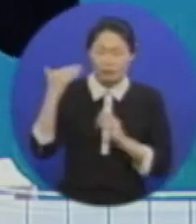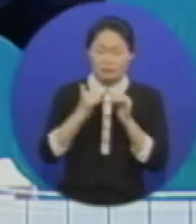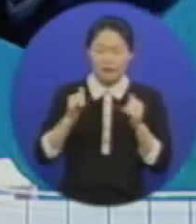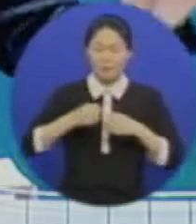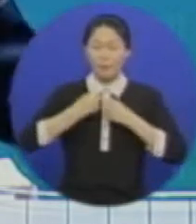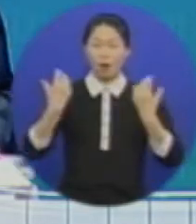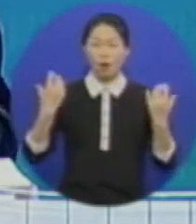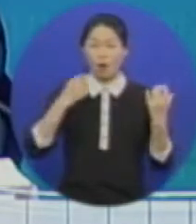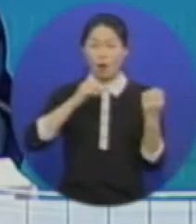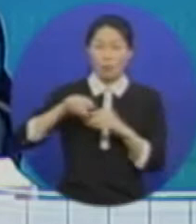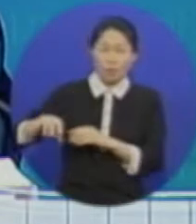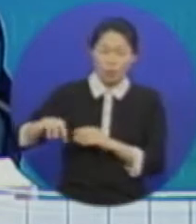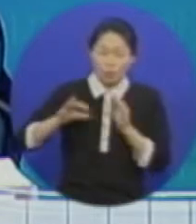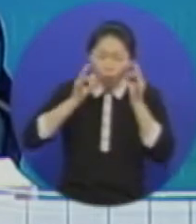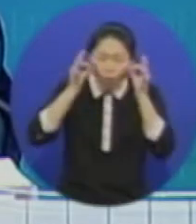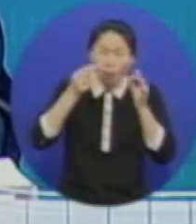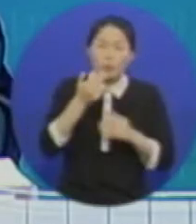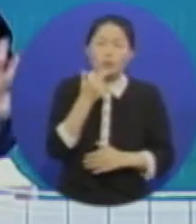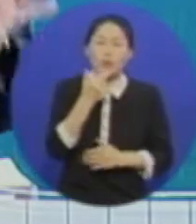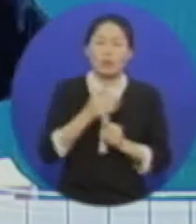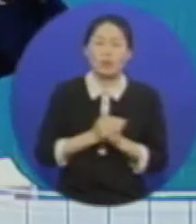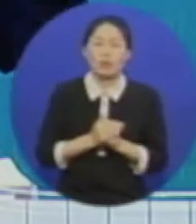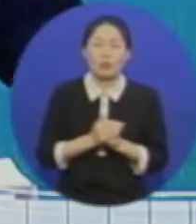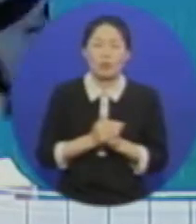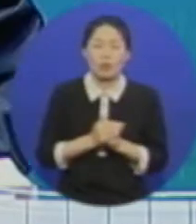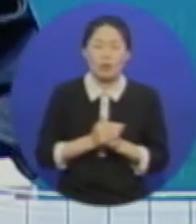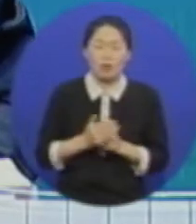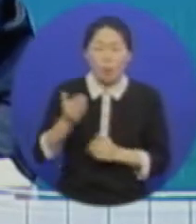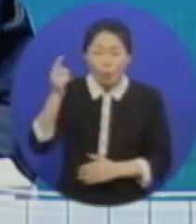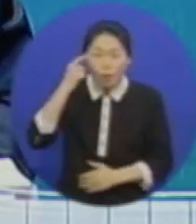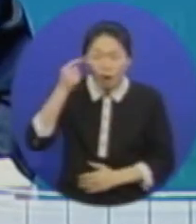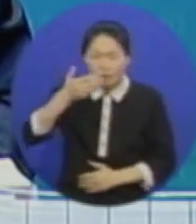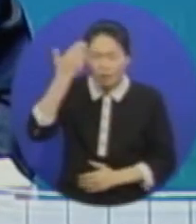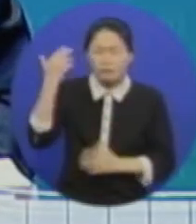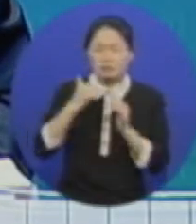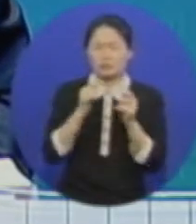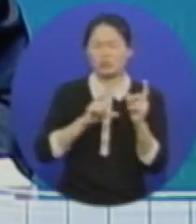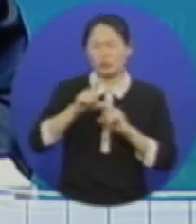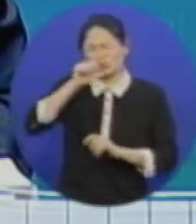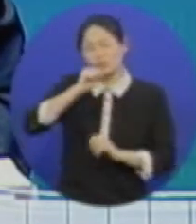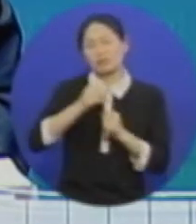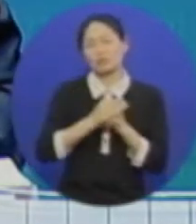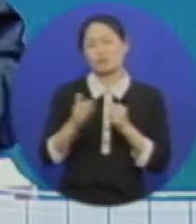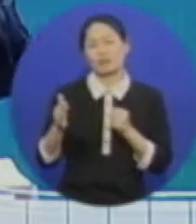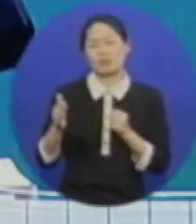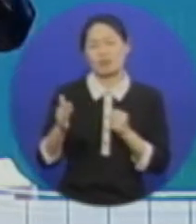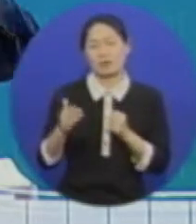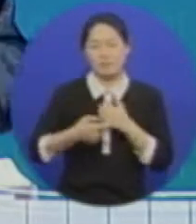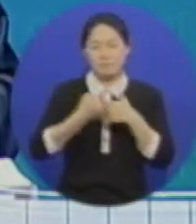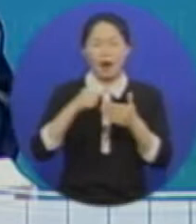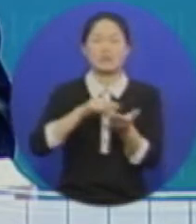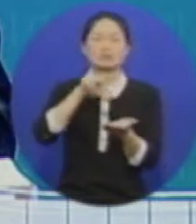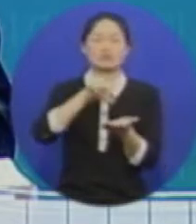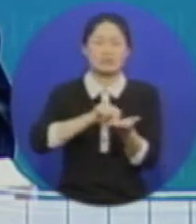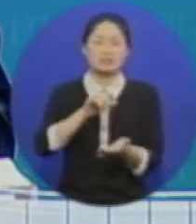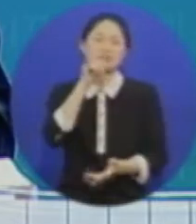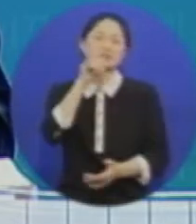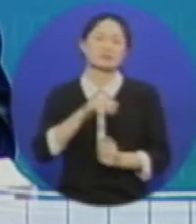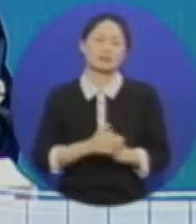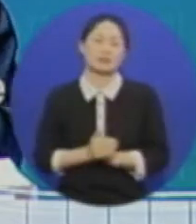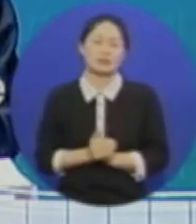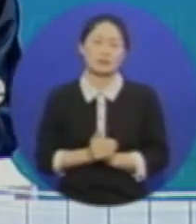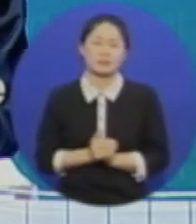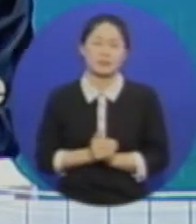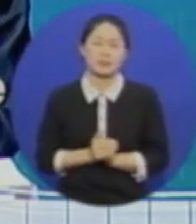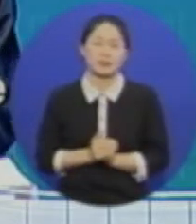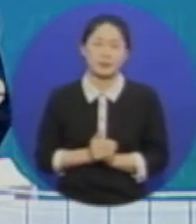버리려고 안 하는 거예요 1 사람이 더 좋은걸 어떡해요 마음의 문제가 있는 겁니다